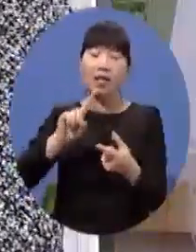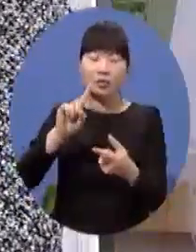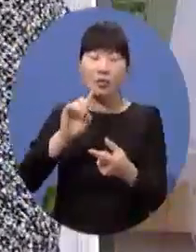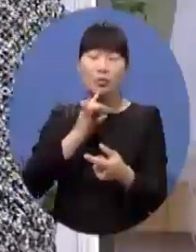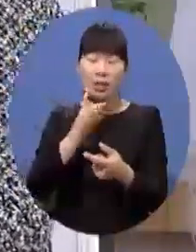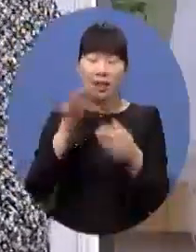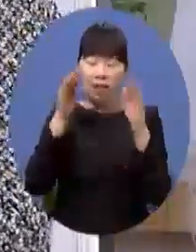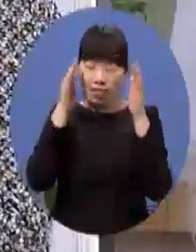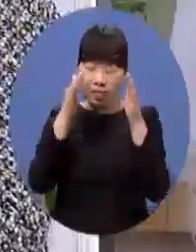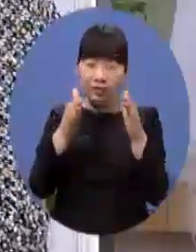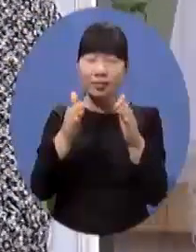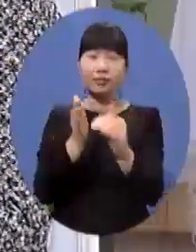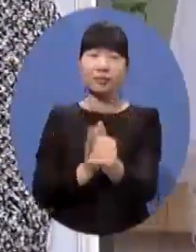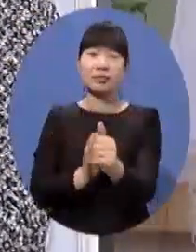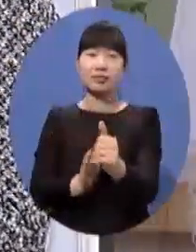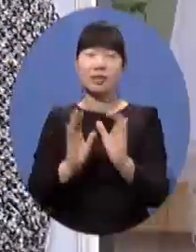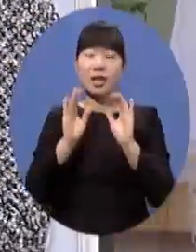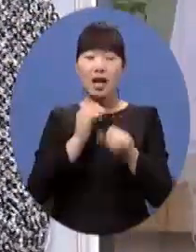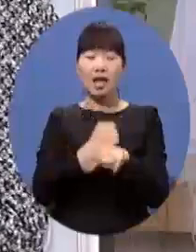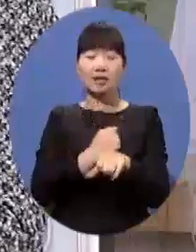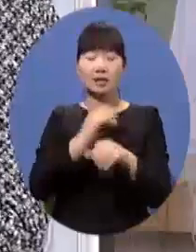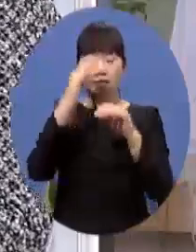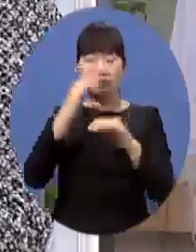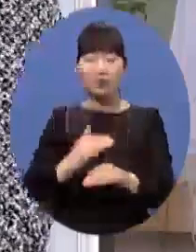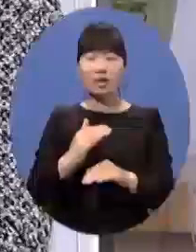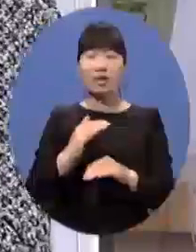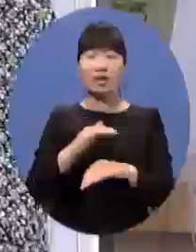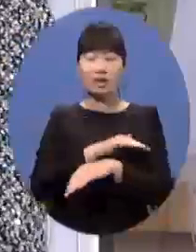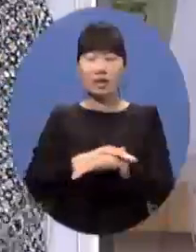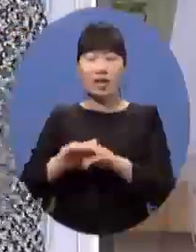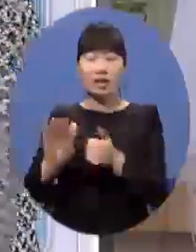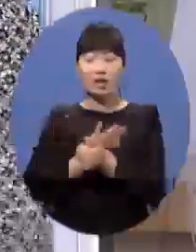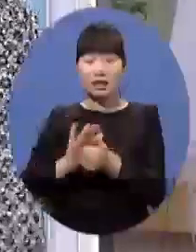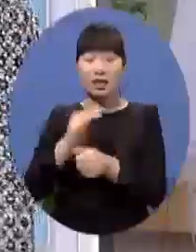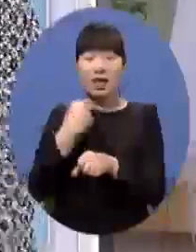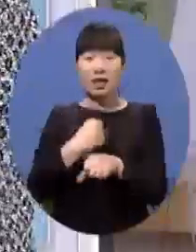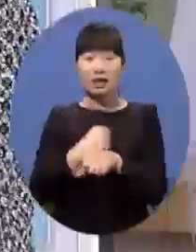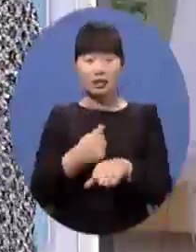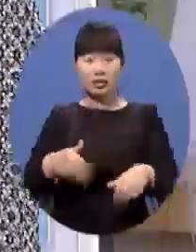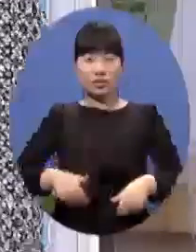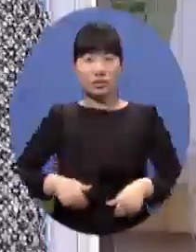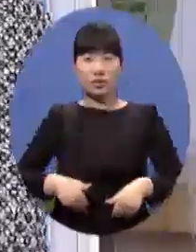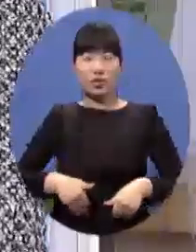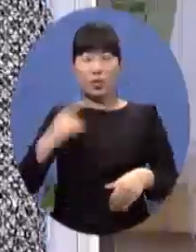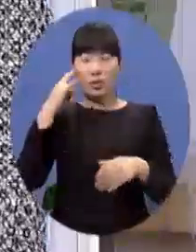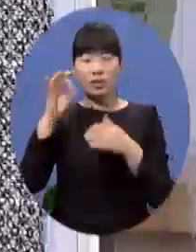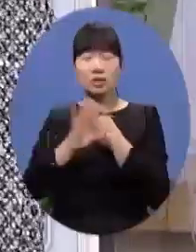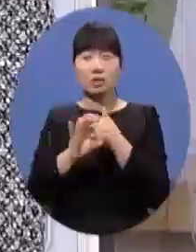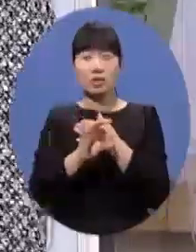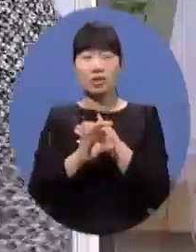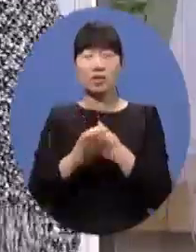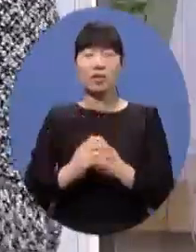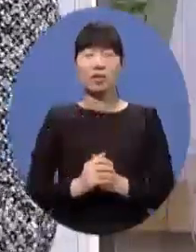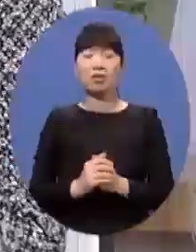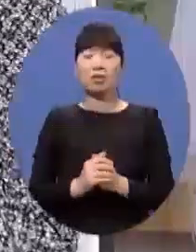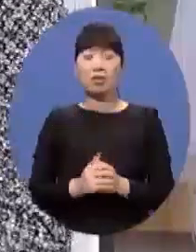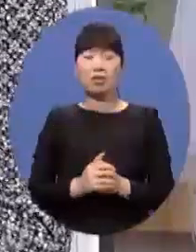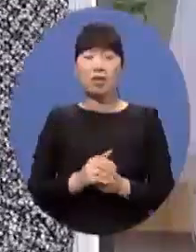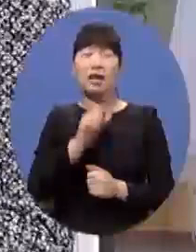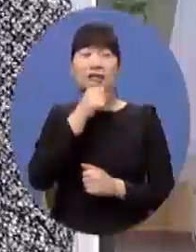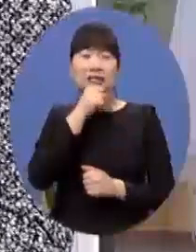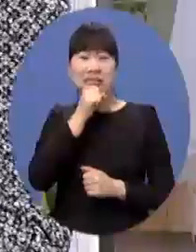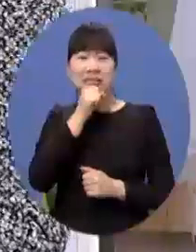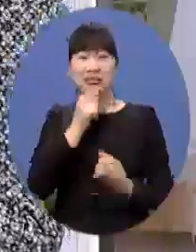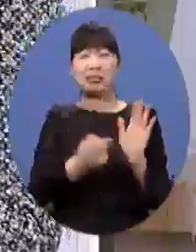그 다음에 아이가 하고 있는 이야기의 내용이나 이런 것들을 좀잘 격려하시는 것이 필요한데, 왜냐면요, 이때는 아이들이 이제 성적이라는